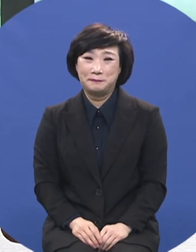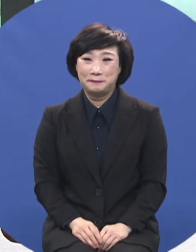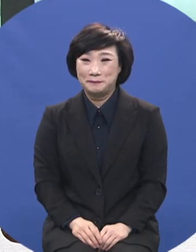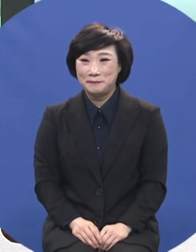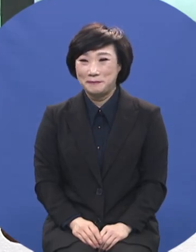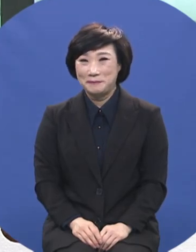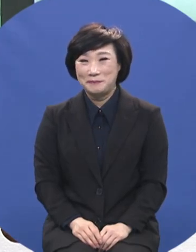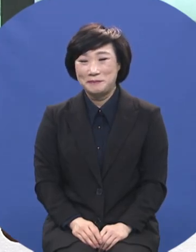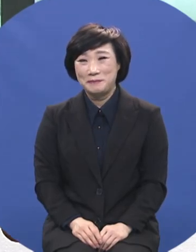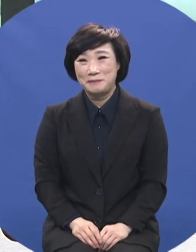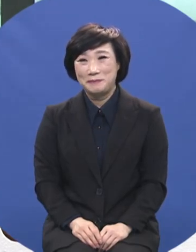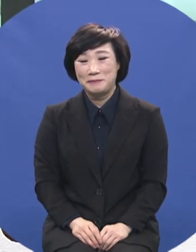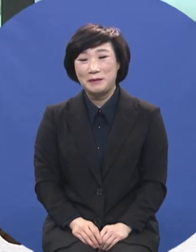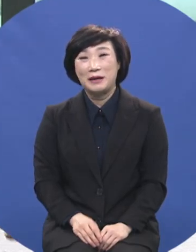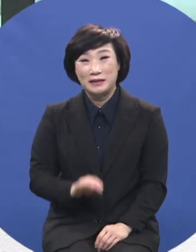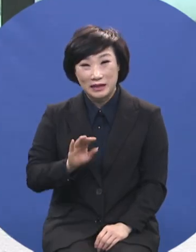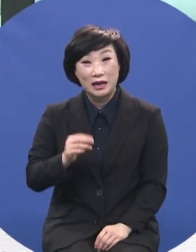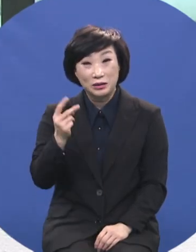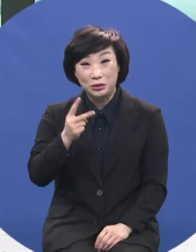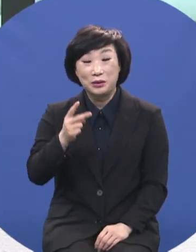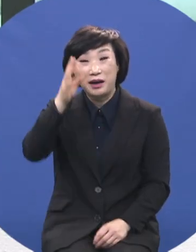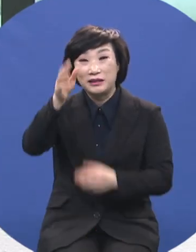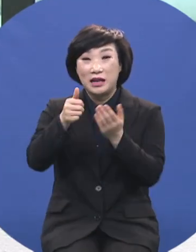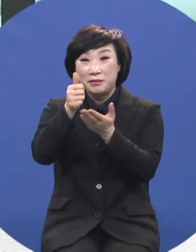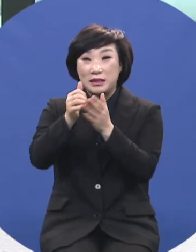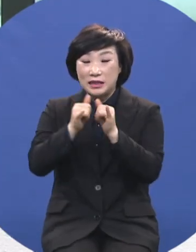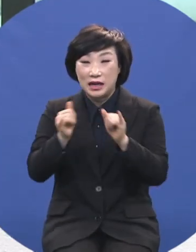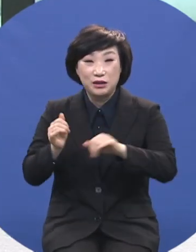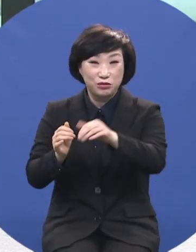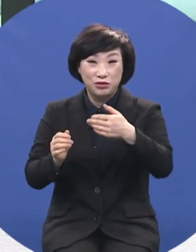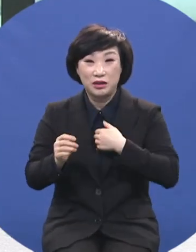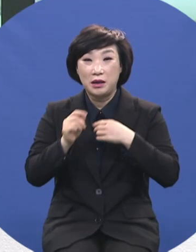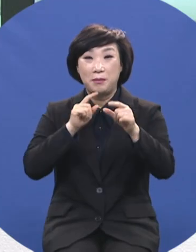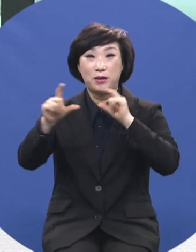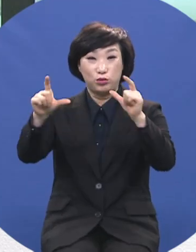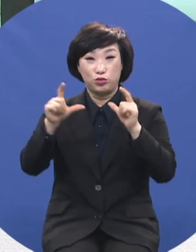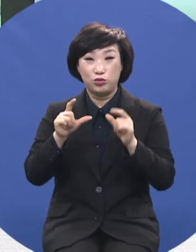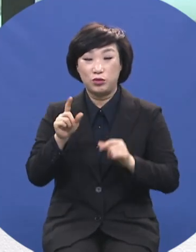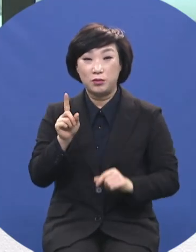예. 또 하나님이 인간에게 뭐라고 말했어요?